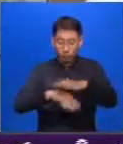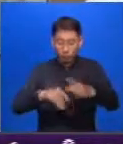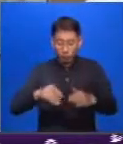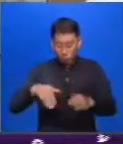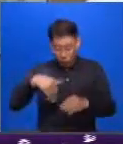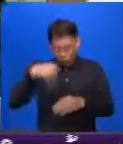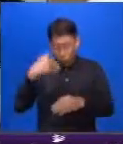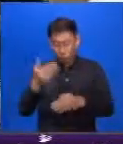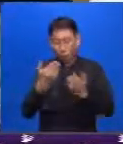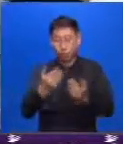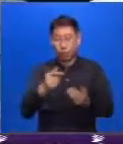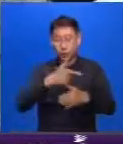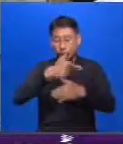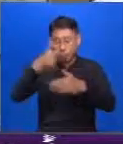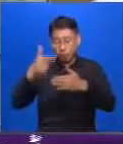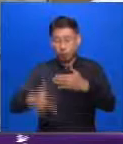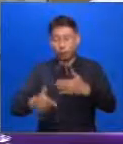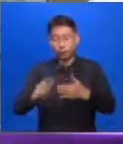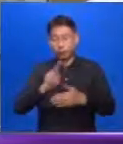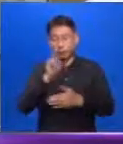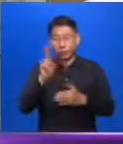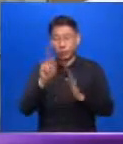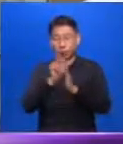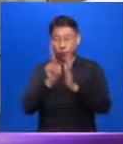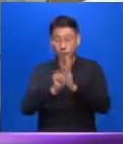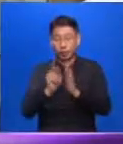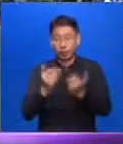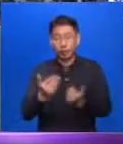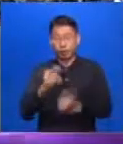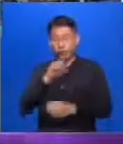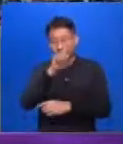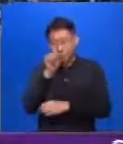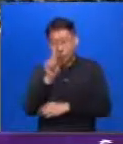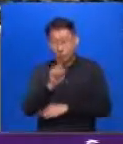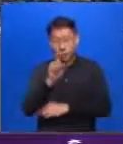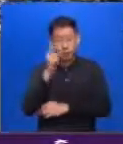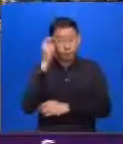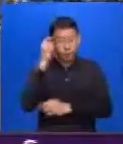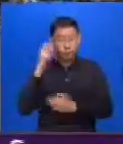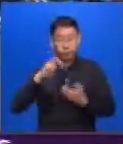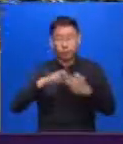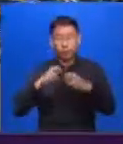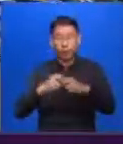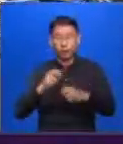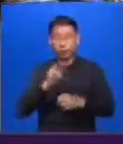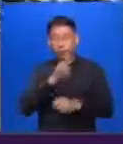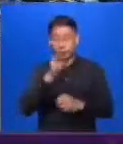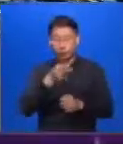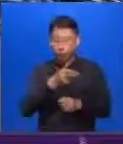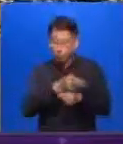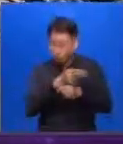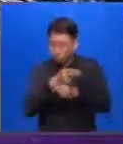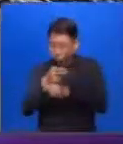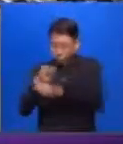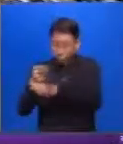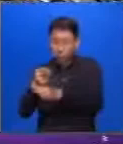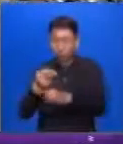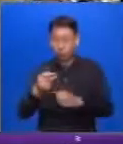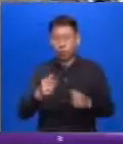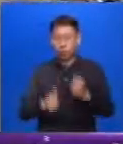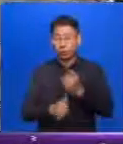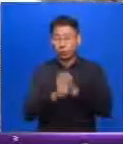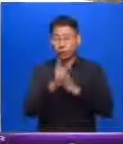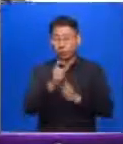ารณาว่าควรจะยกเลิกประกาศใช้พรก.ฉุกเฉินหรือไม่ซึ่งหากเหตุการณ์ยังรุนแรงมีการใช้อาวุธสงครามก็ยังไม่ควรยกเลิก